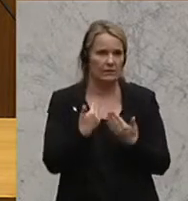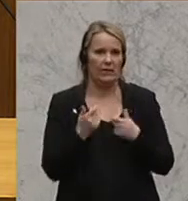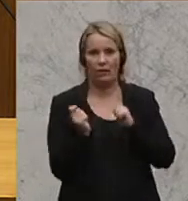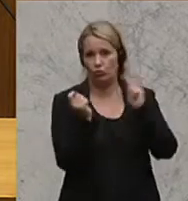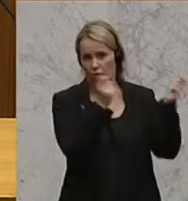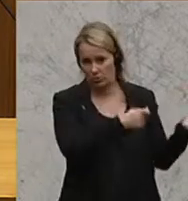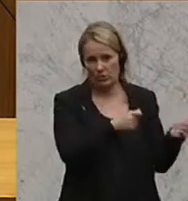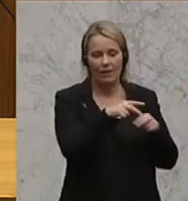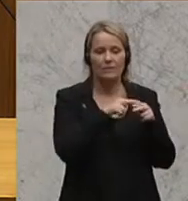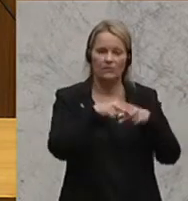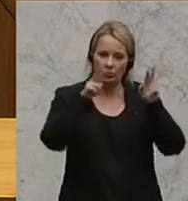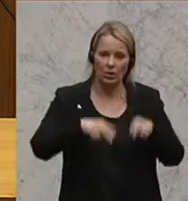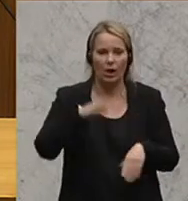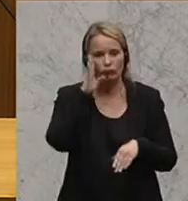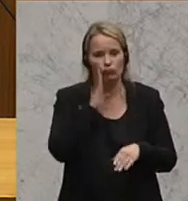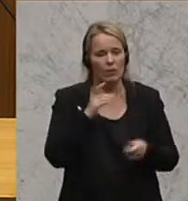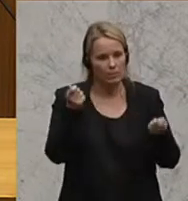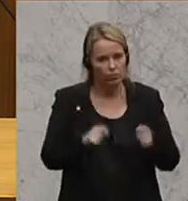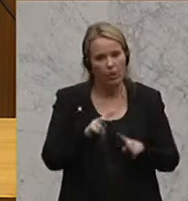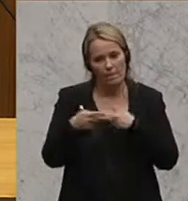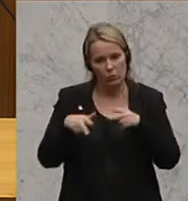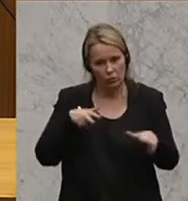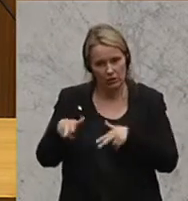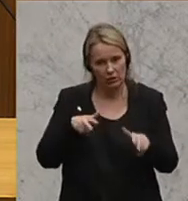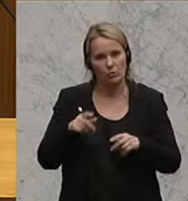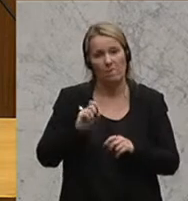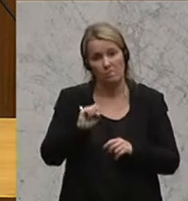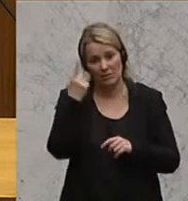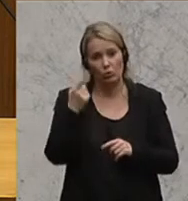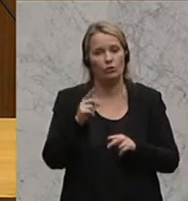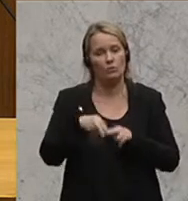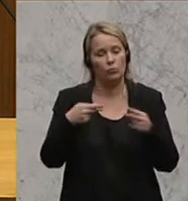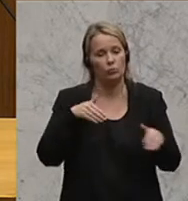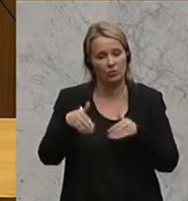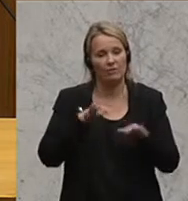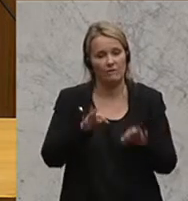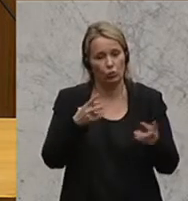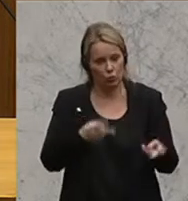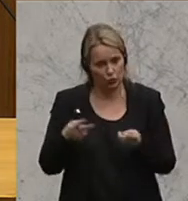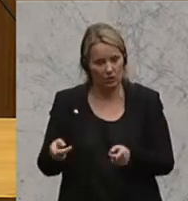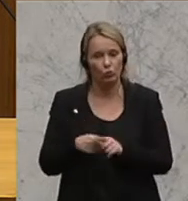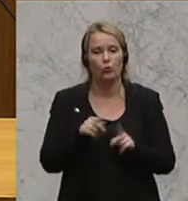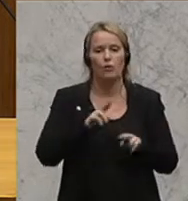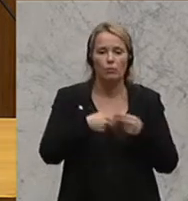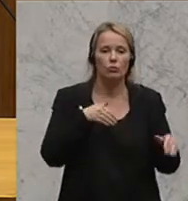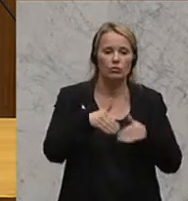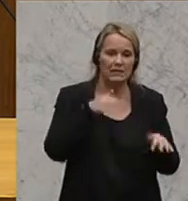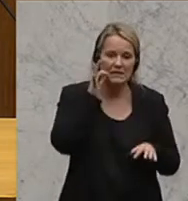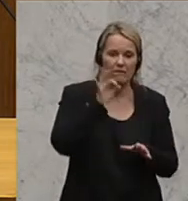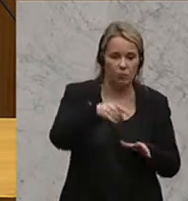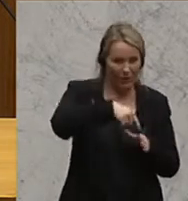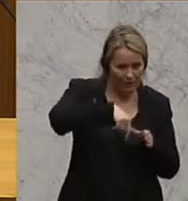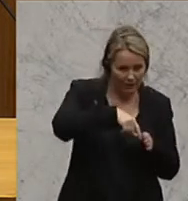Entschließungsantrag ein. Der Nationalrat wolle beschließen, die Bundesregierung, insbesondere der Bundesminister für Justiz und die Bundesministerin für